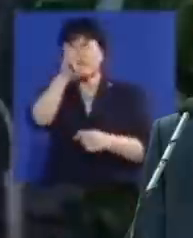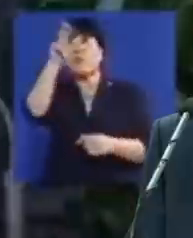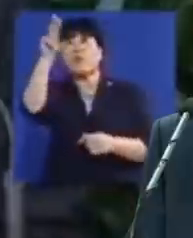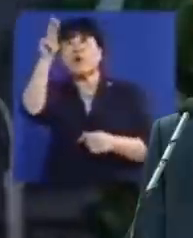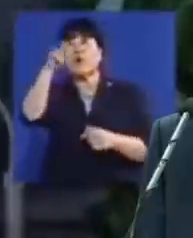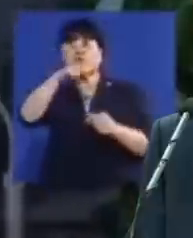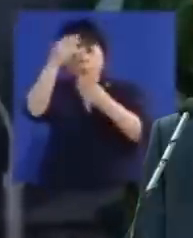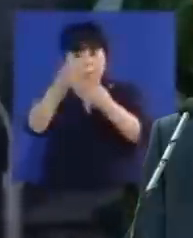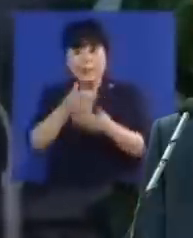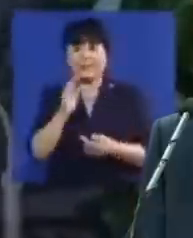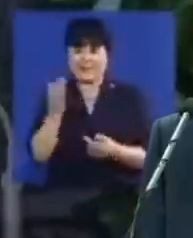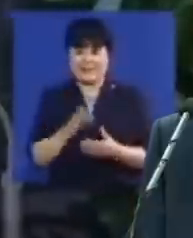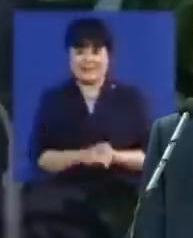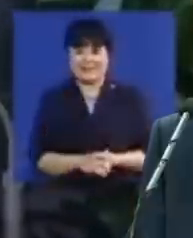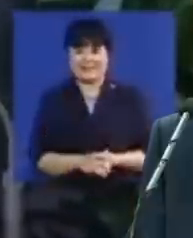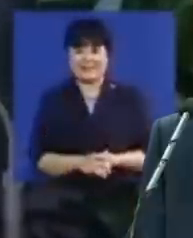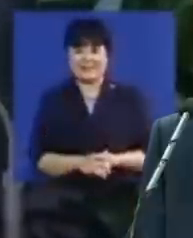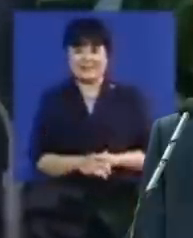보면 구원을 받습니다.